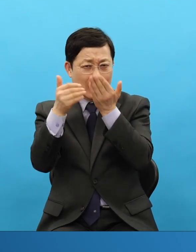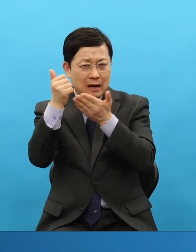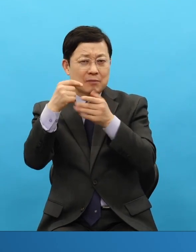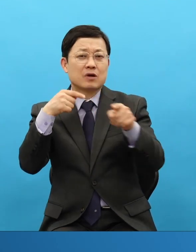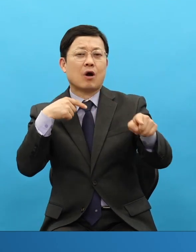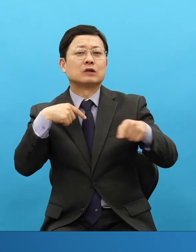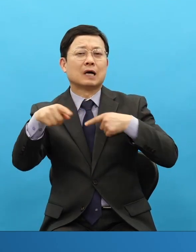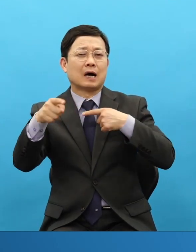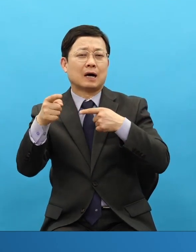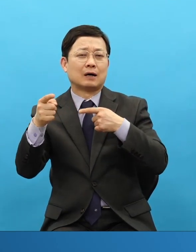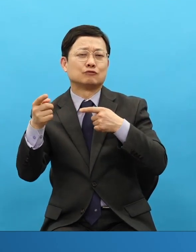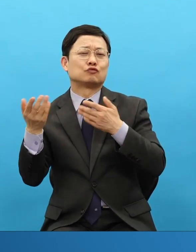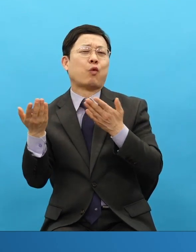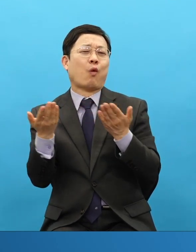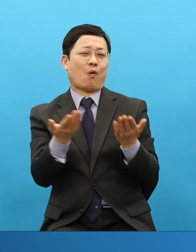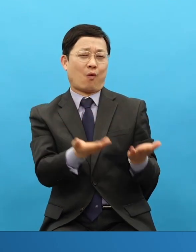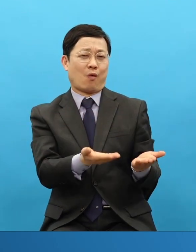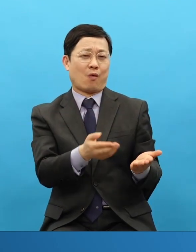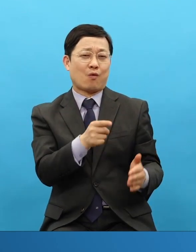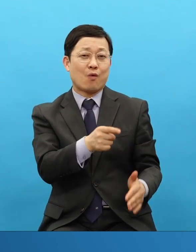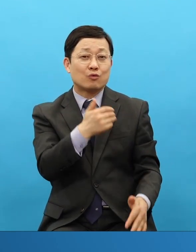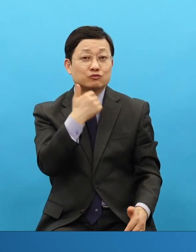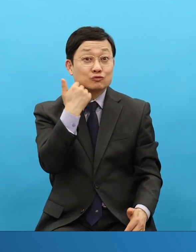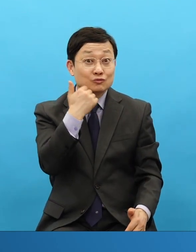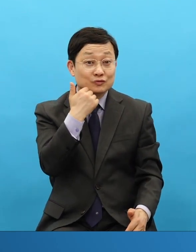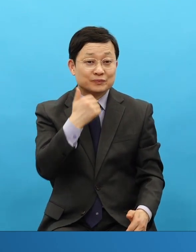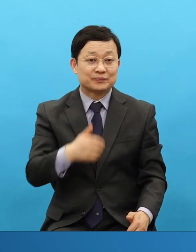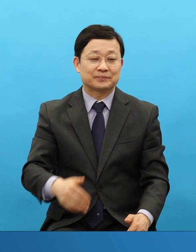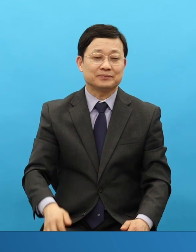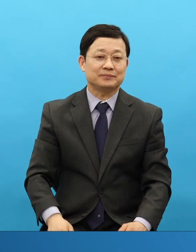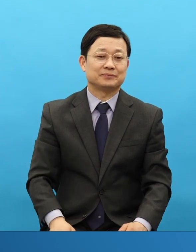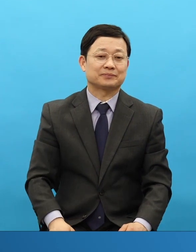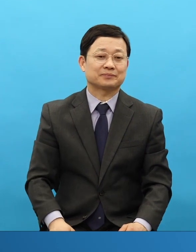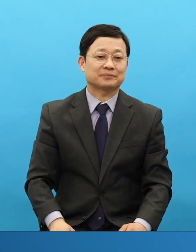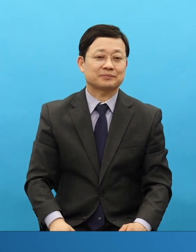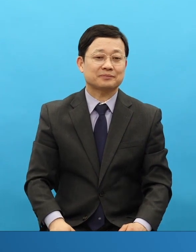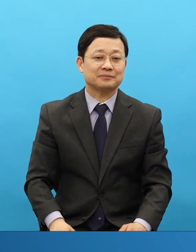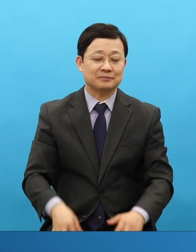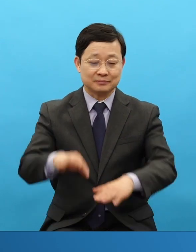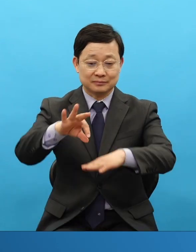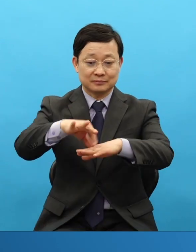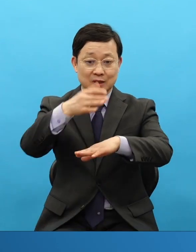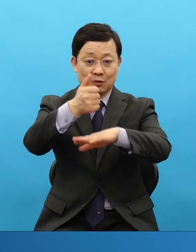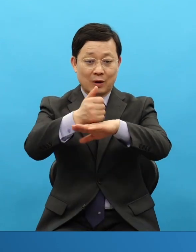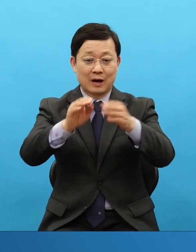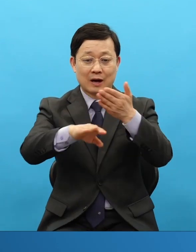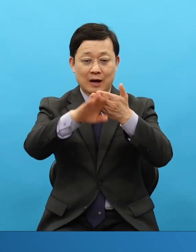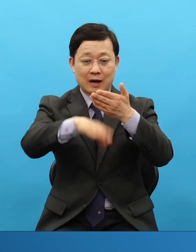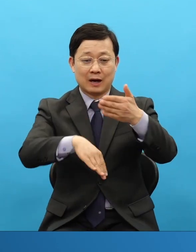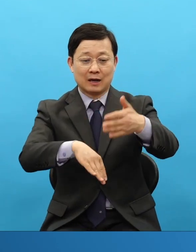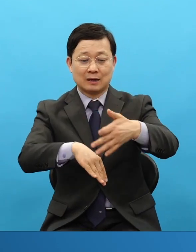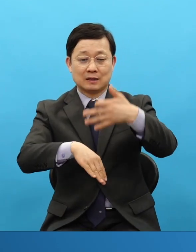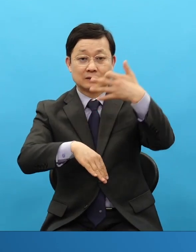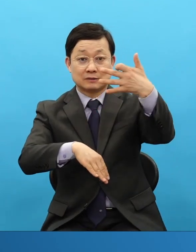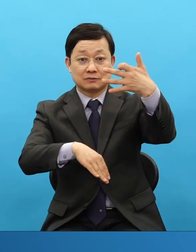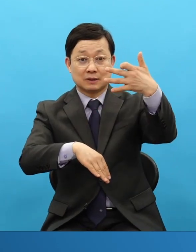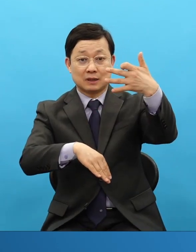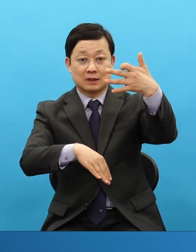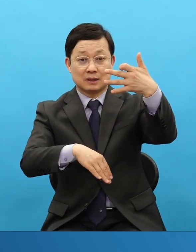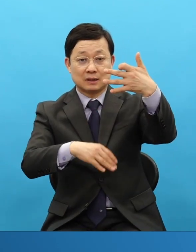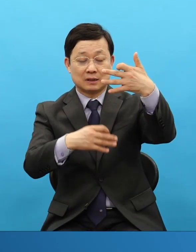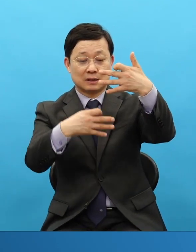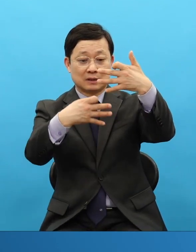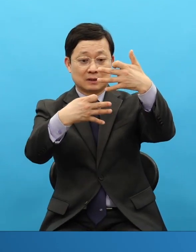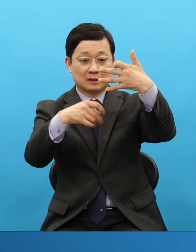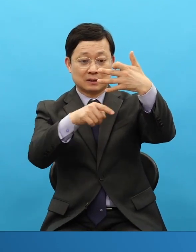Aram, Assyria, those who knew this covenant and knew God's absolute plan, God did the work for them. 열왕기하 19장 14절에서